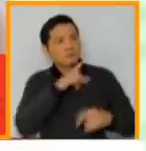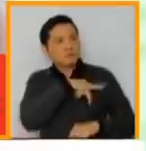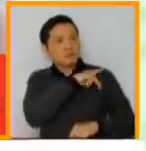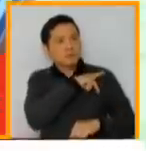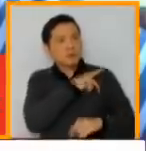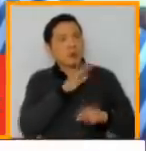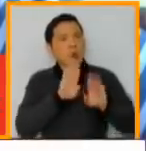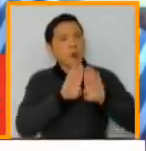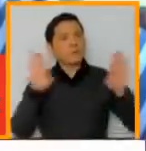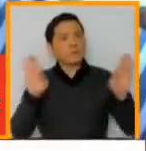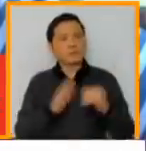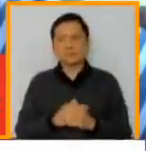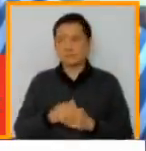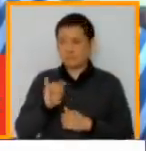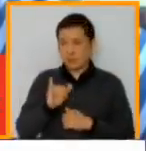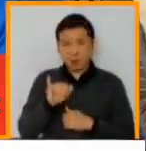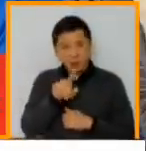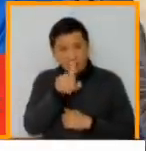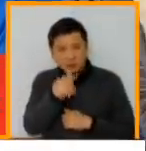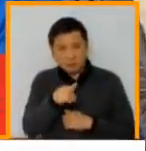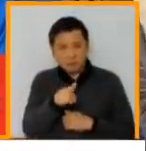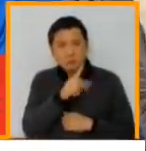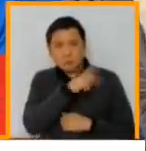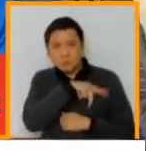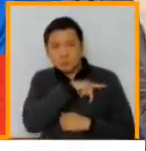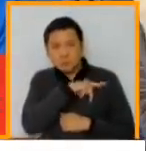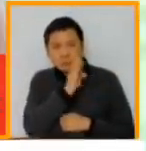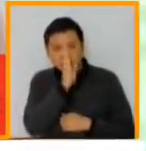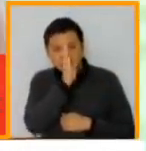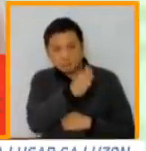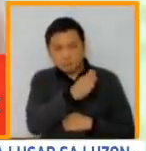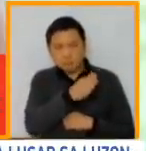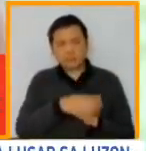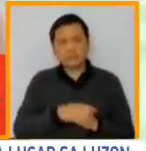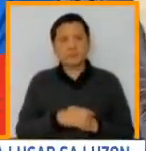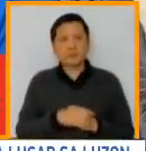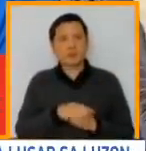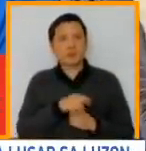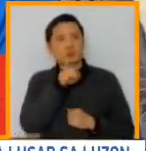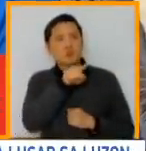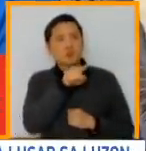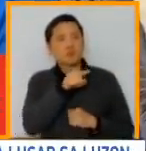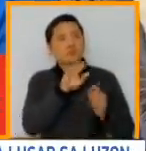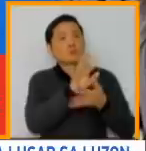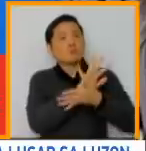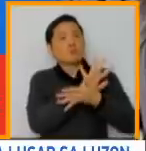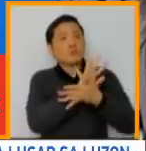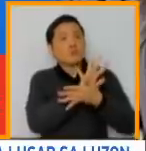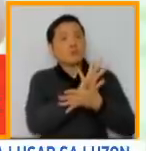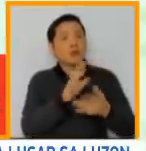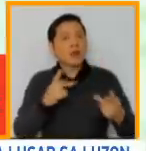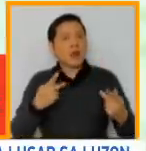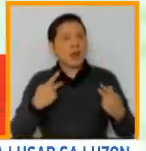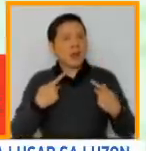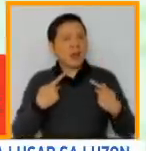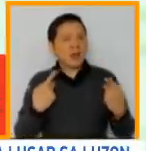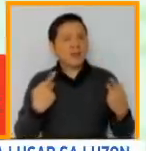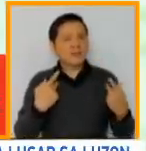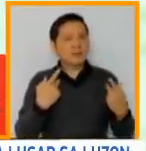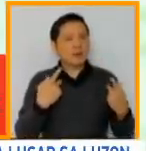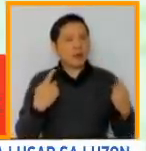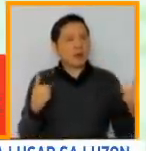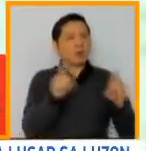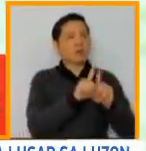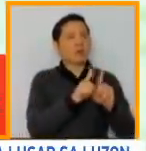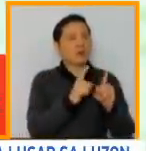to. In your movies, you get the leading lady. Sa totoong buhay, parang iba yata. Bakit? Naku, mahirap sagutin yung